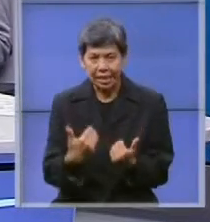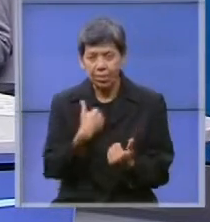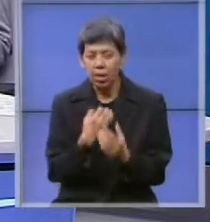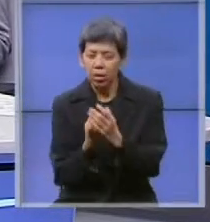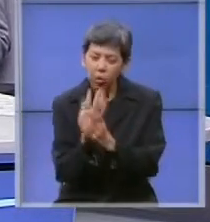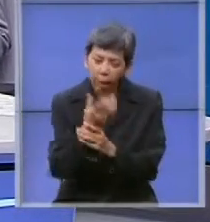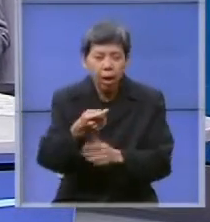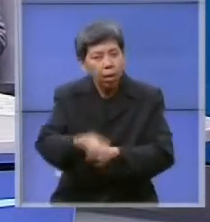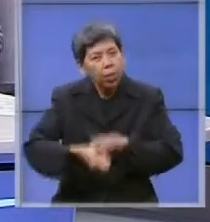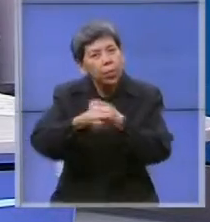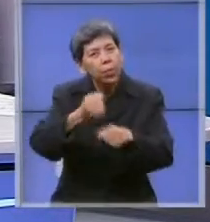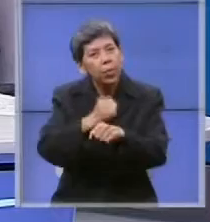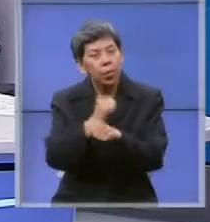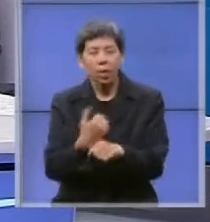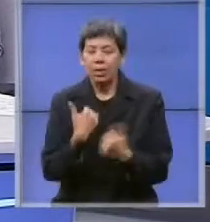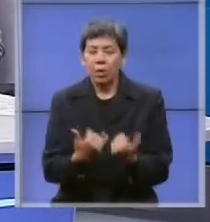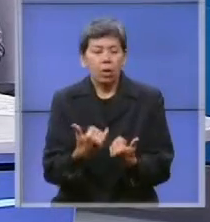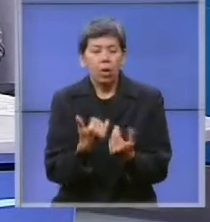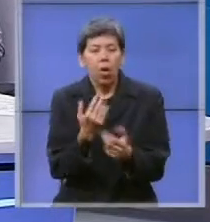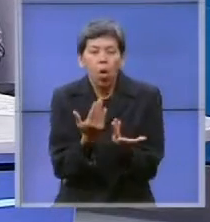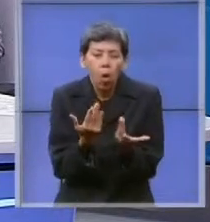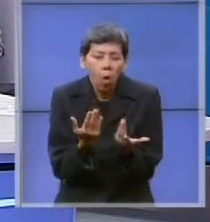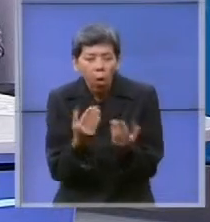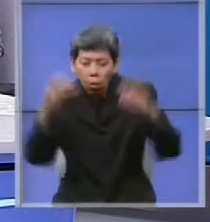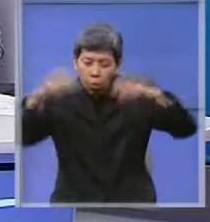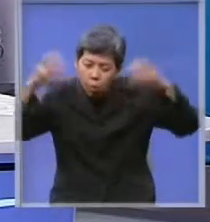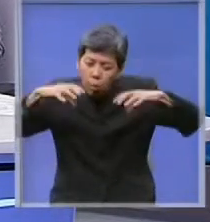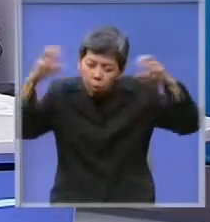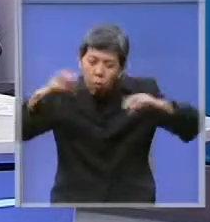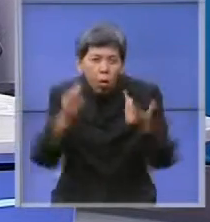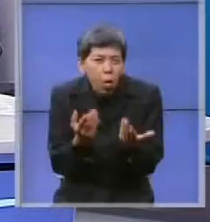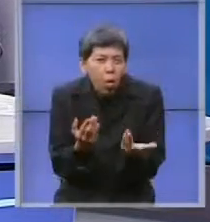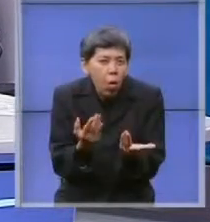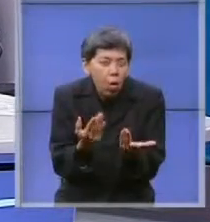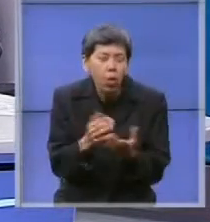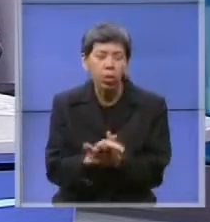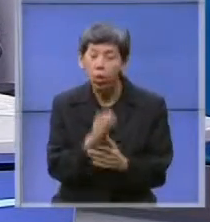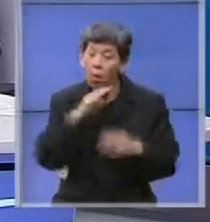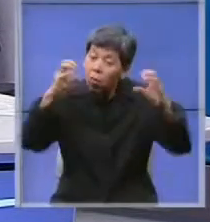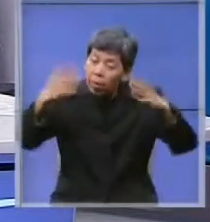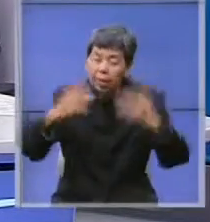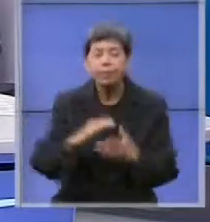เกษตรกรก็ตอนนี้กำลังรอน้ำอยู่เหมือนกับเป็นช่วงสุดท้ายแล้วถ้าไม่มานี่แย่แน่ๆ ใช่ค่ะ